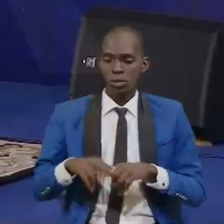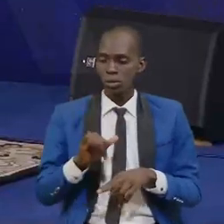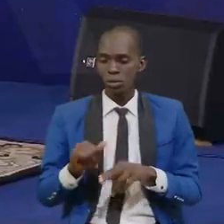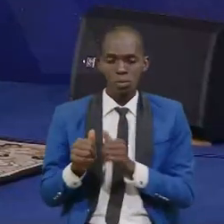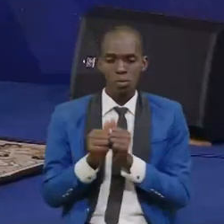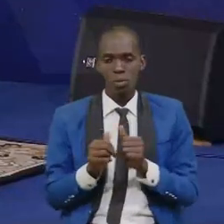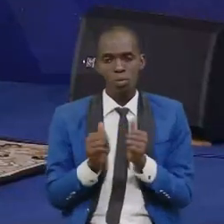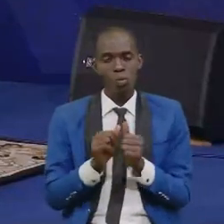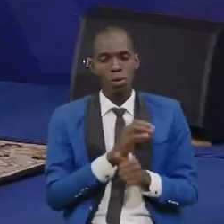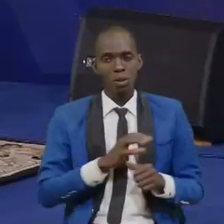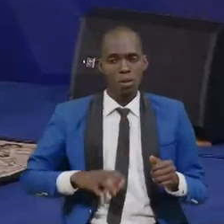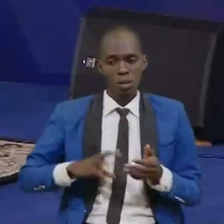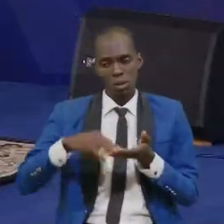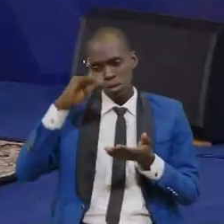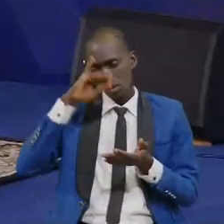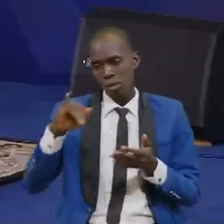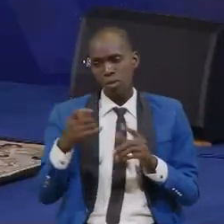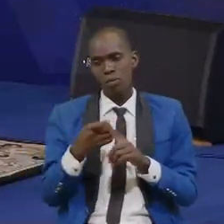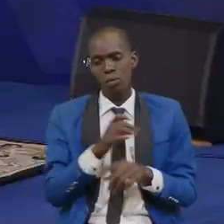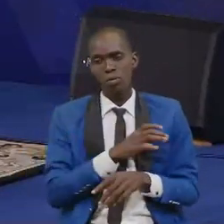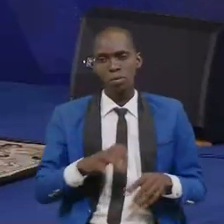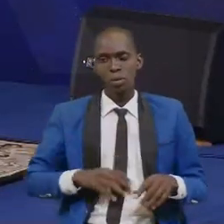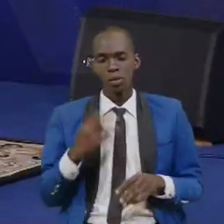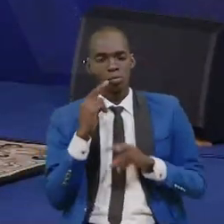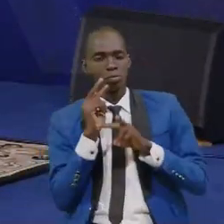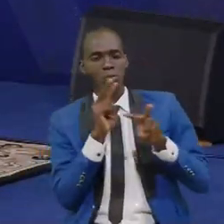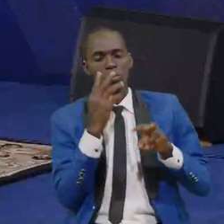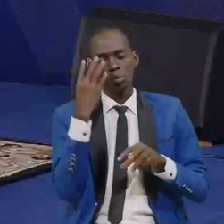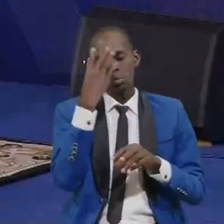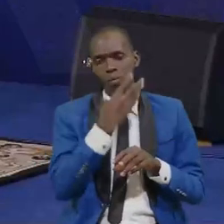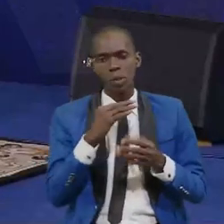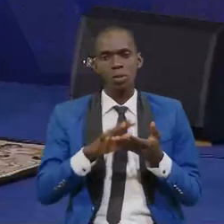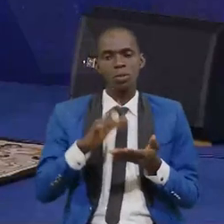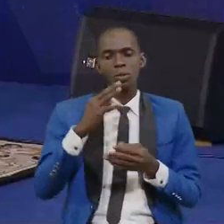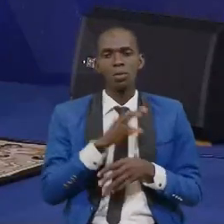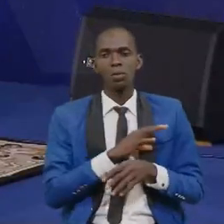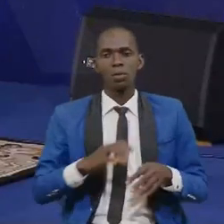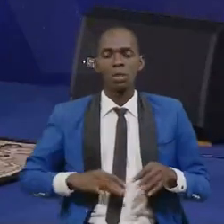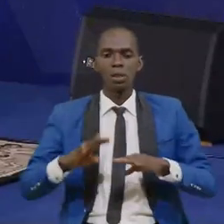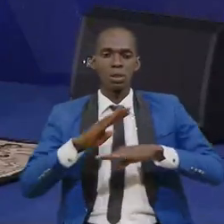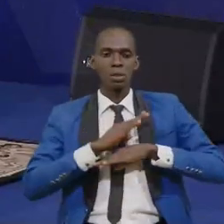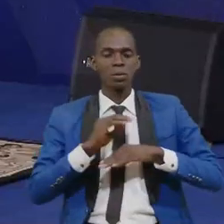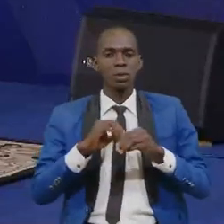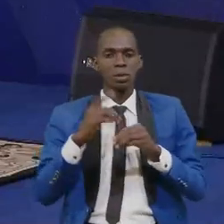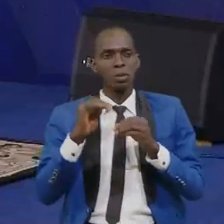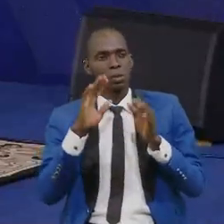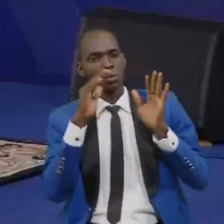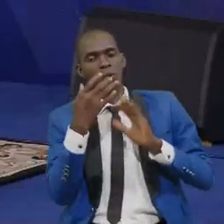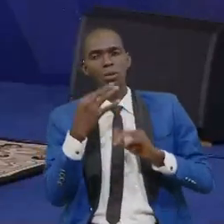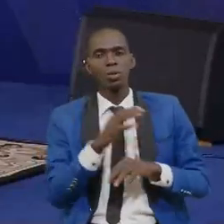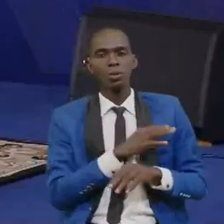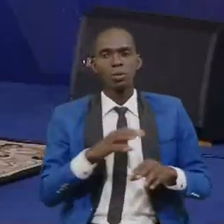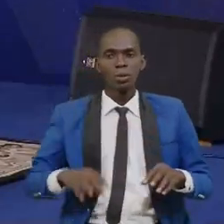en apprenant de Christ, en contemplant la beauté et la gloire de Christ, satisfait en la présence de